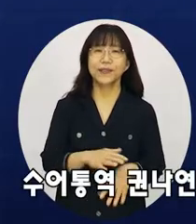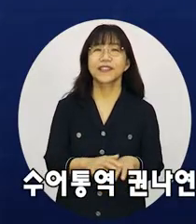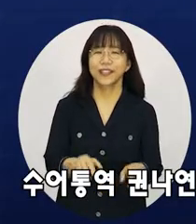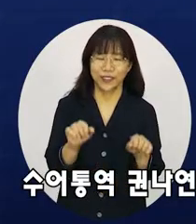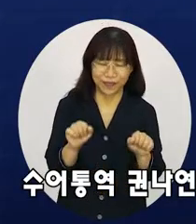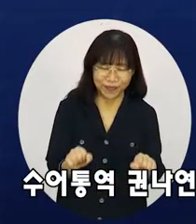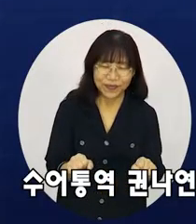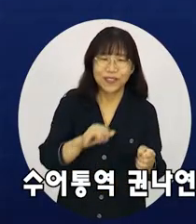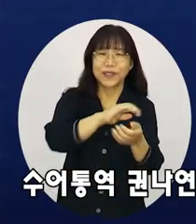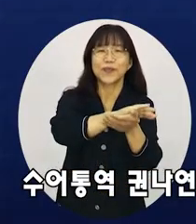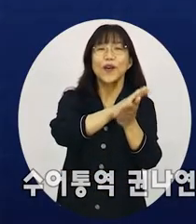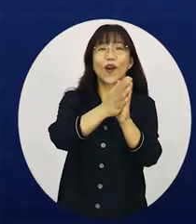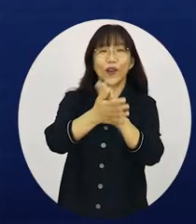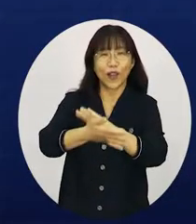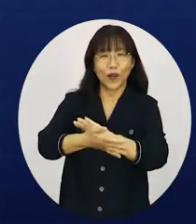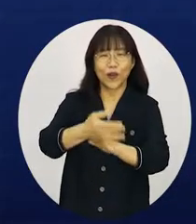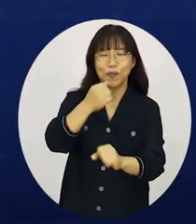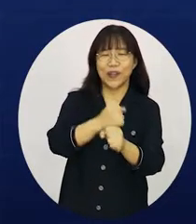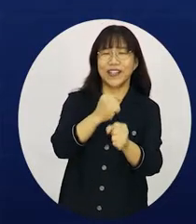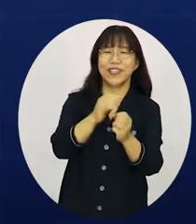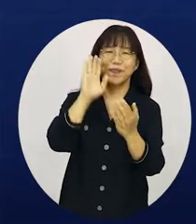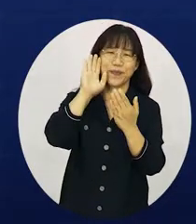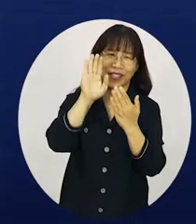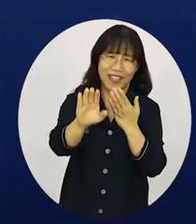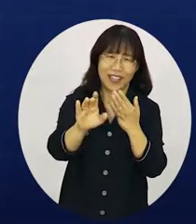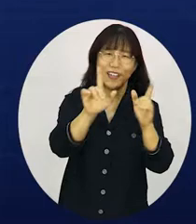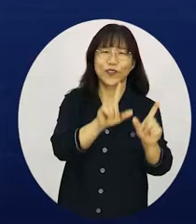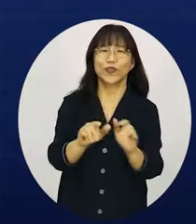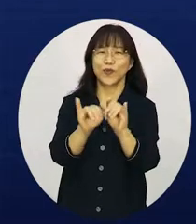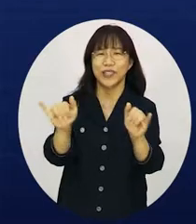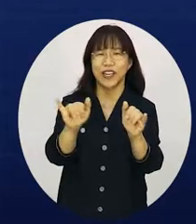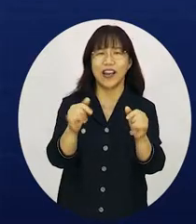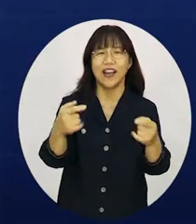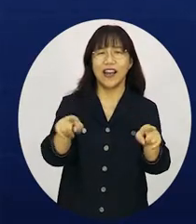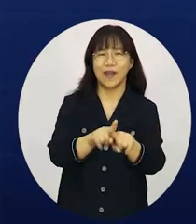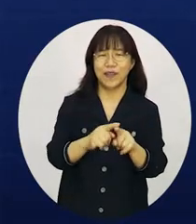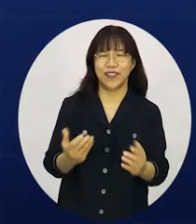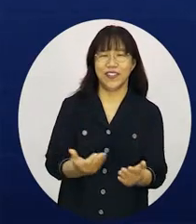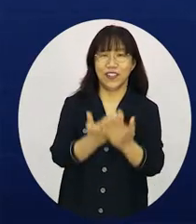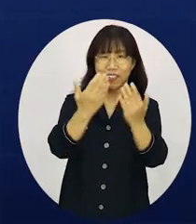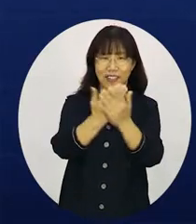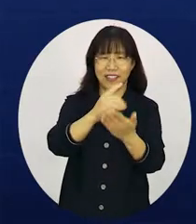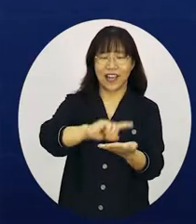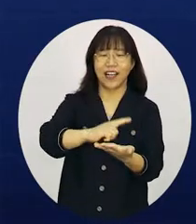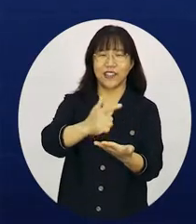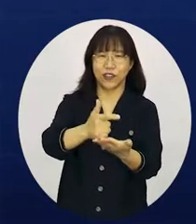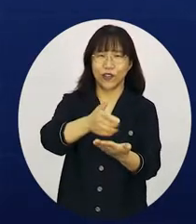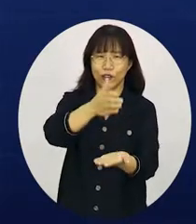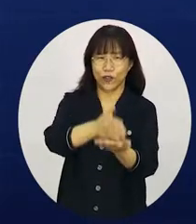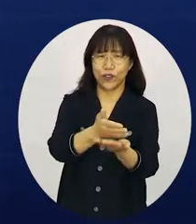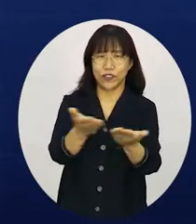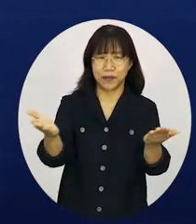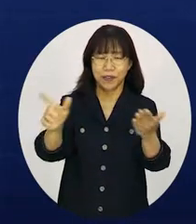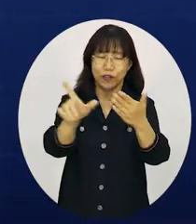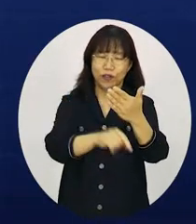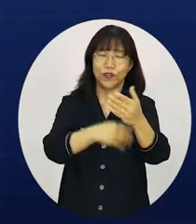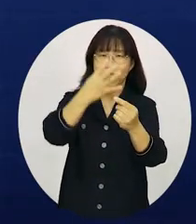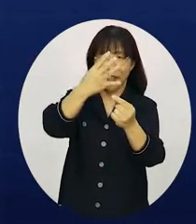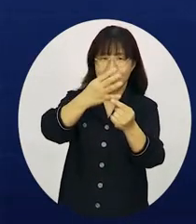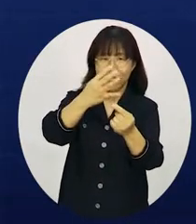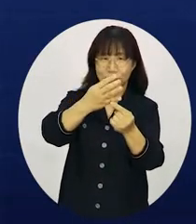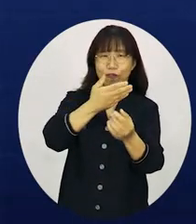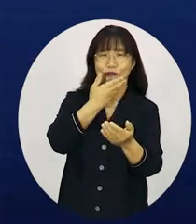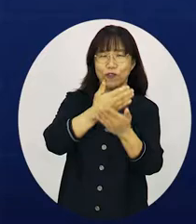구민 여러분 안녕하십니까? 변화로 만드는 미래의 구민과 도약하는 강서 아이강서TV 김민주입니다. 9월 넷째